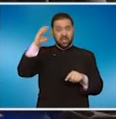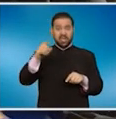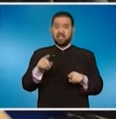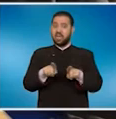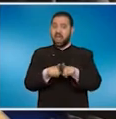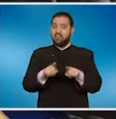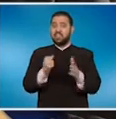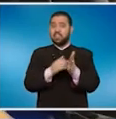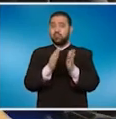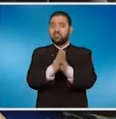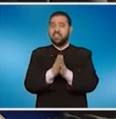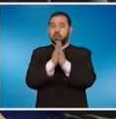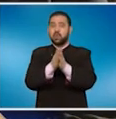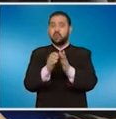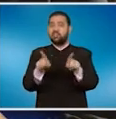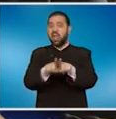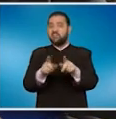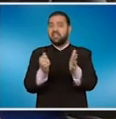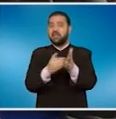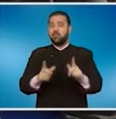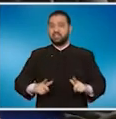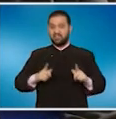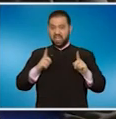cum credem, așa ne rugăm și așa, de fapt, viețuim.